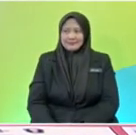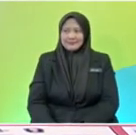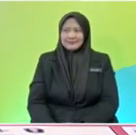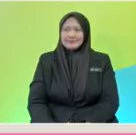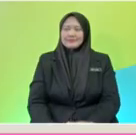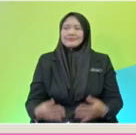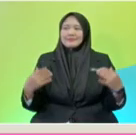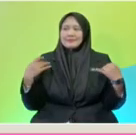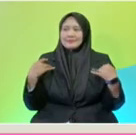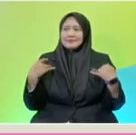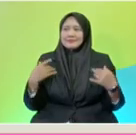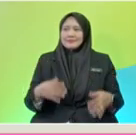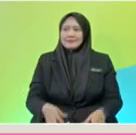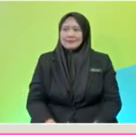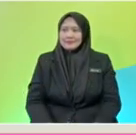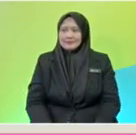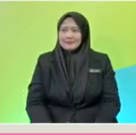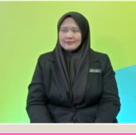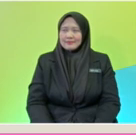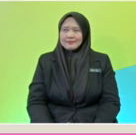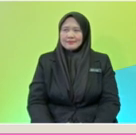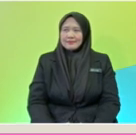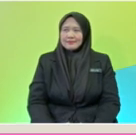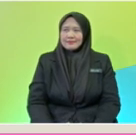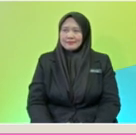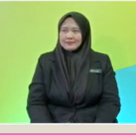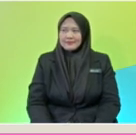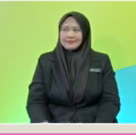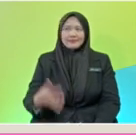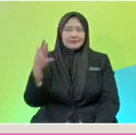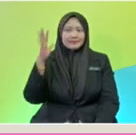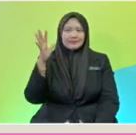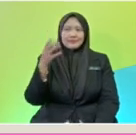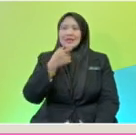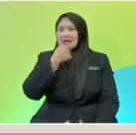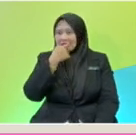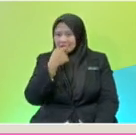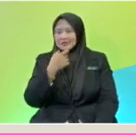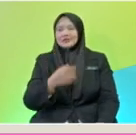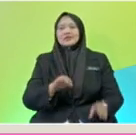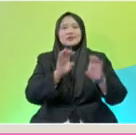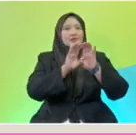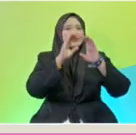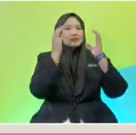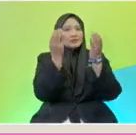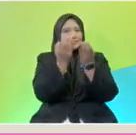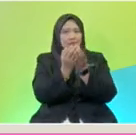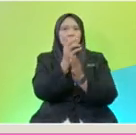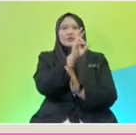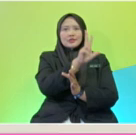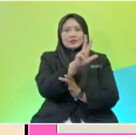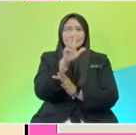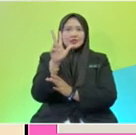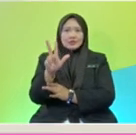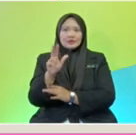kita ada lima eh kita ada 15 disco dikumpul 33 Nah jadi kita kumpul